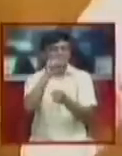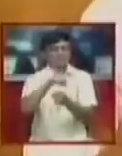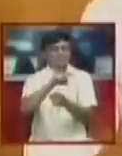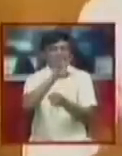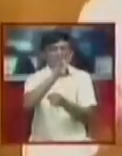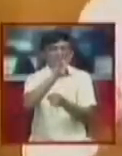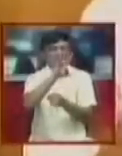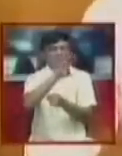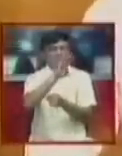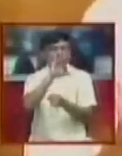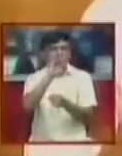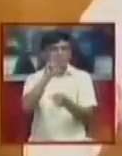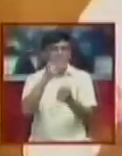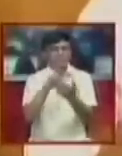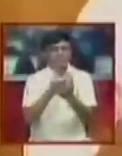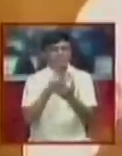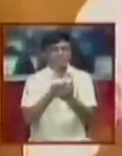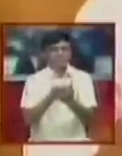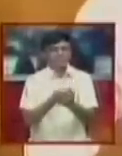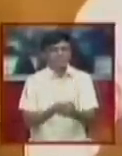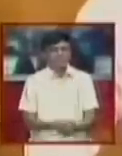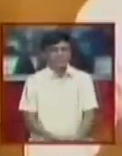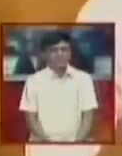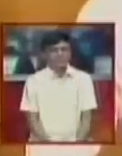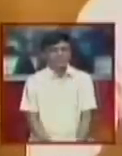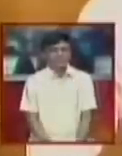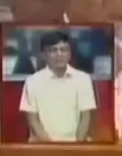11.7 billion pesos.